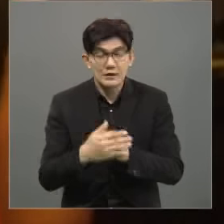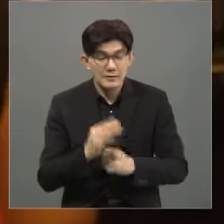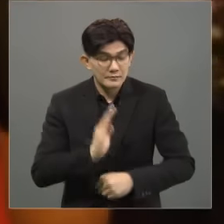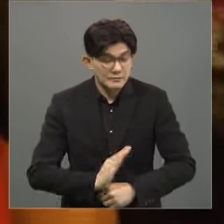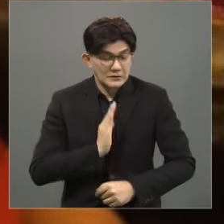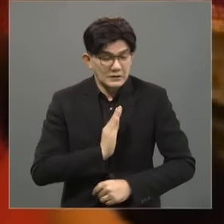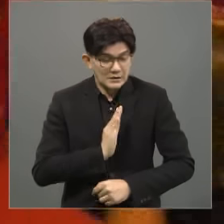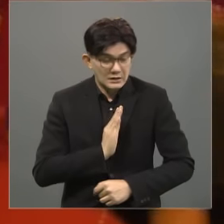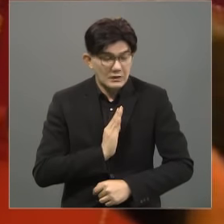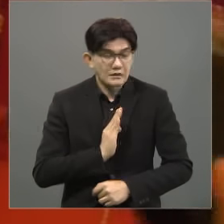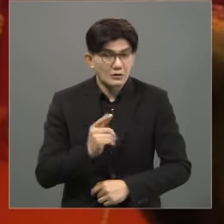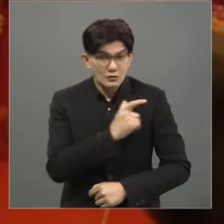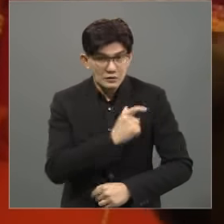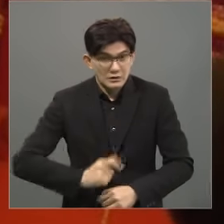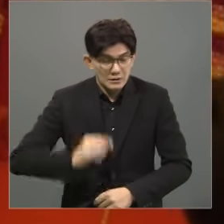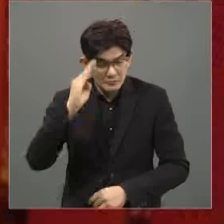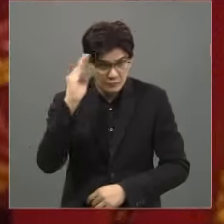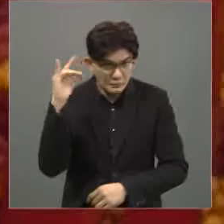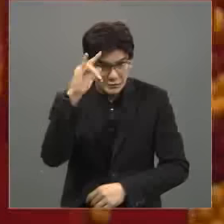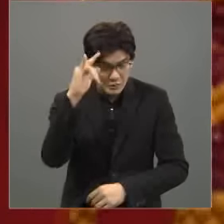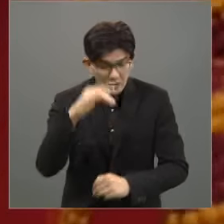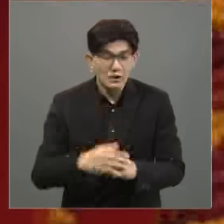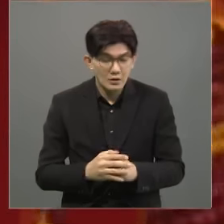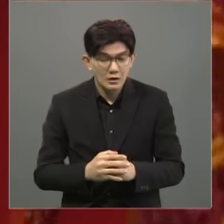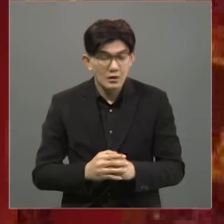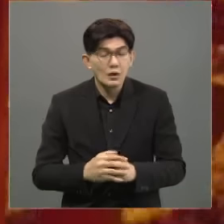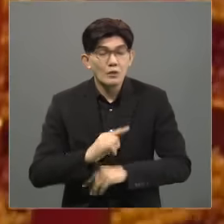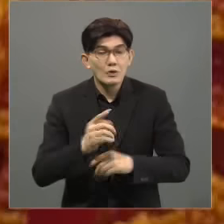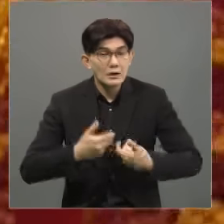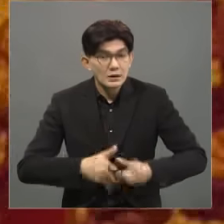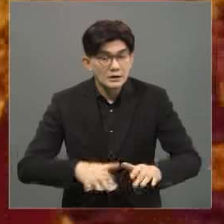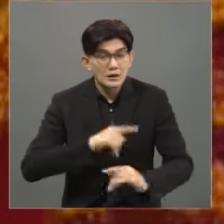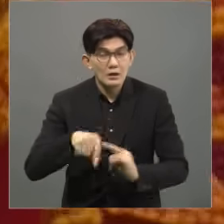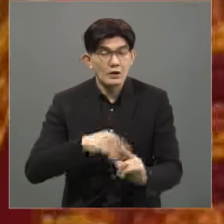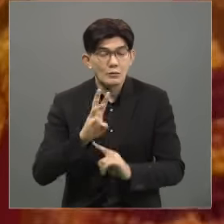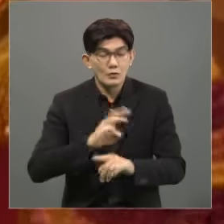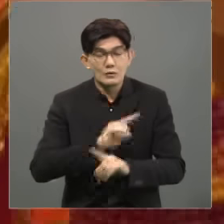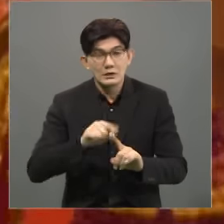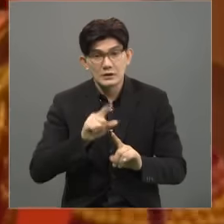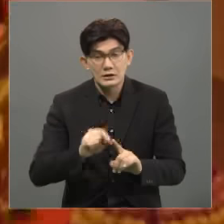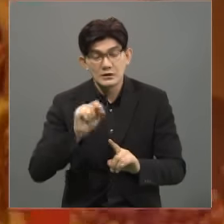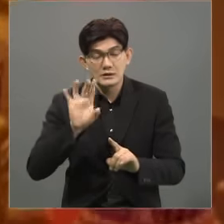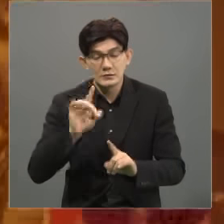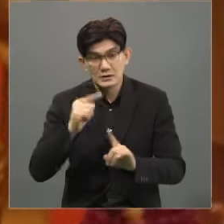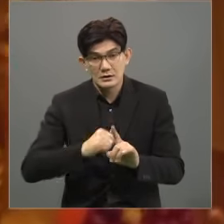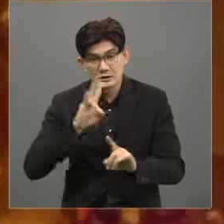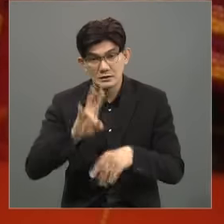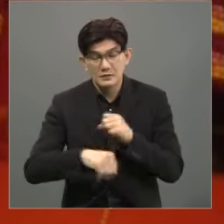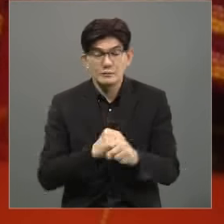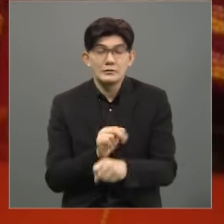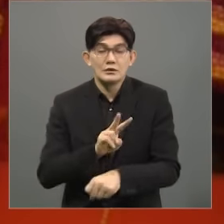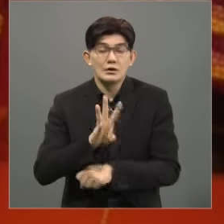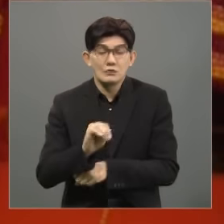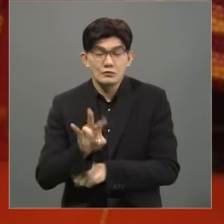เกียรติพระบาทสมเด็จพระเจ้าอยู่หัวเนื่องในโอกาสพระราชพิธีมหามงคลเฉลิมพระชนมพรรษา6รอบ28กรกฎาคม2567